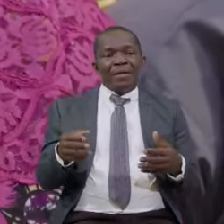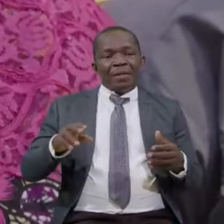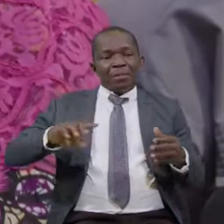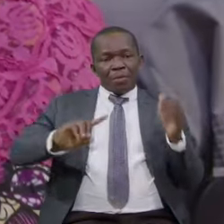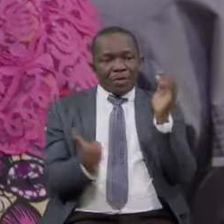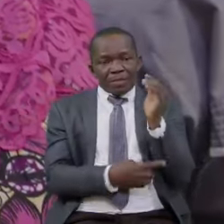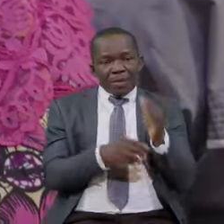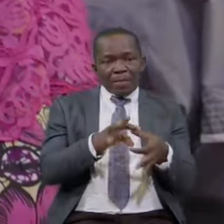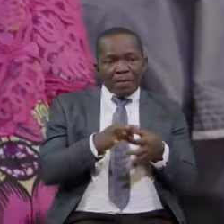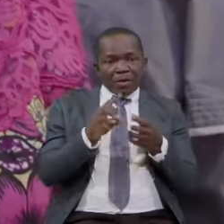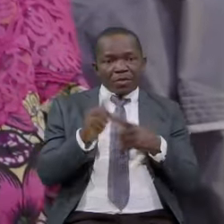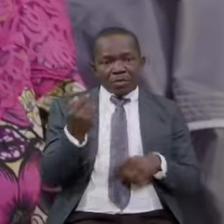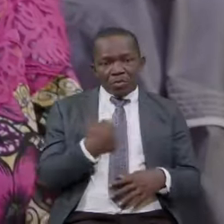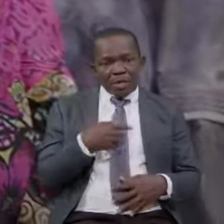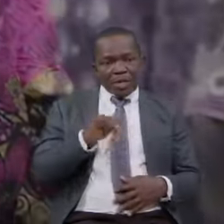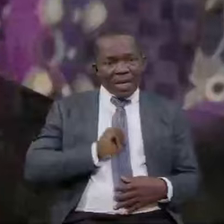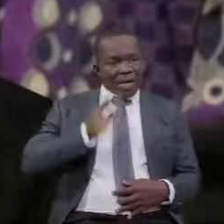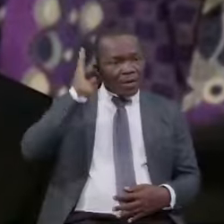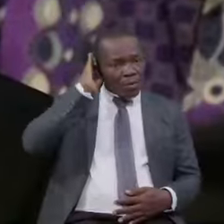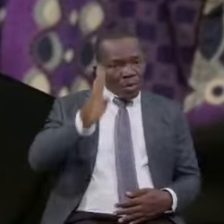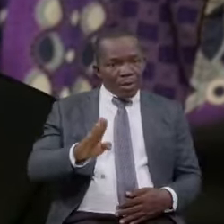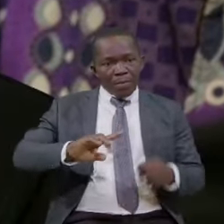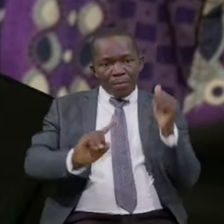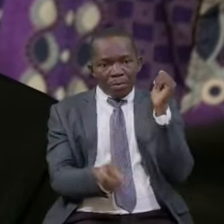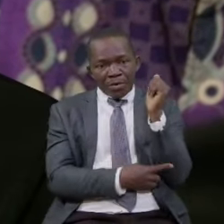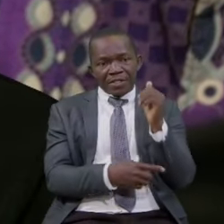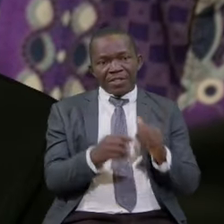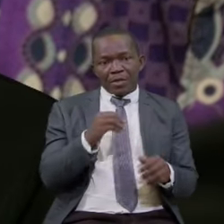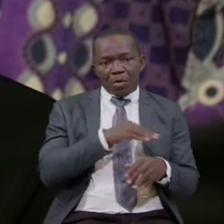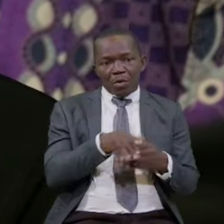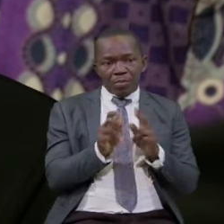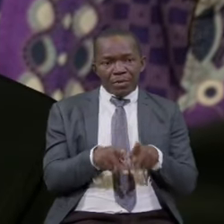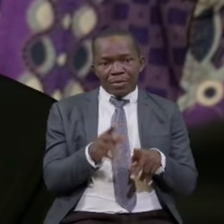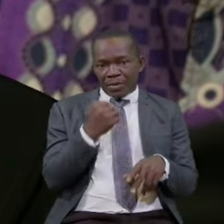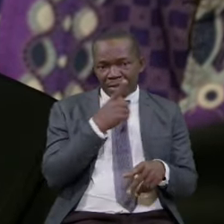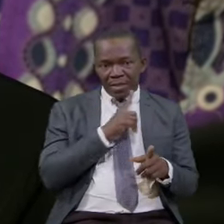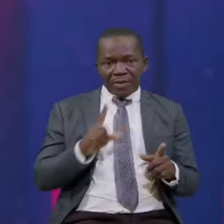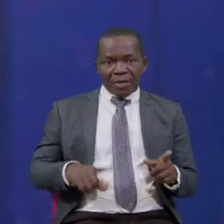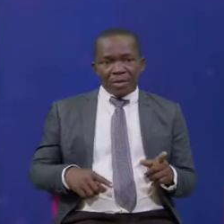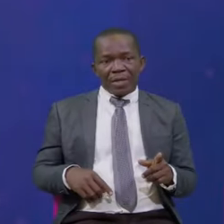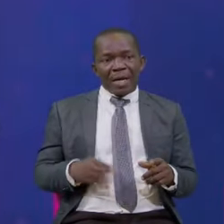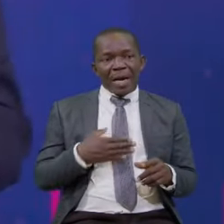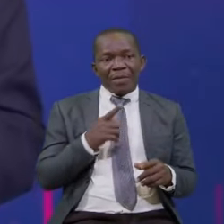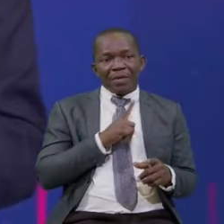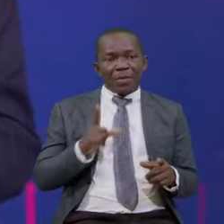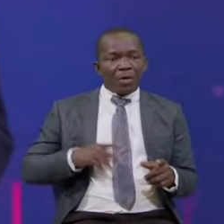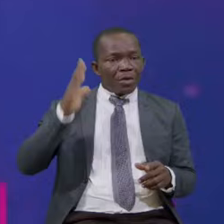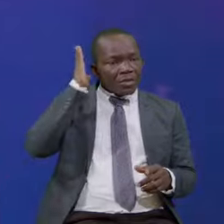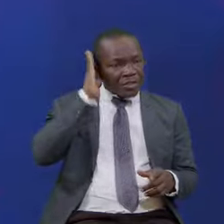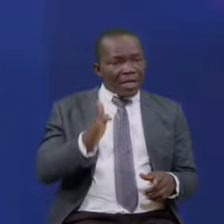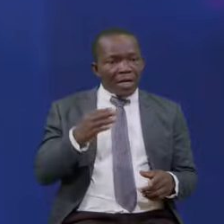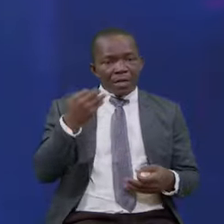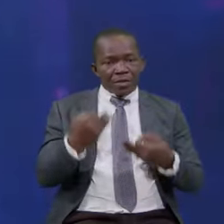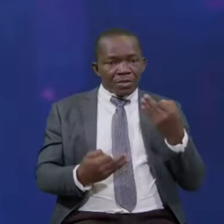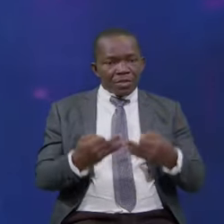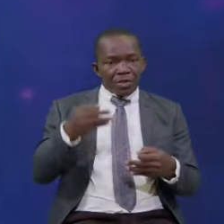encore le Seigneur jugera son peuple verset 31